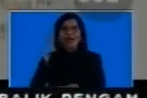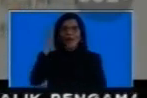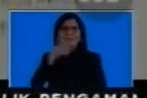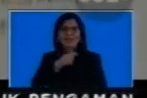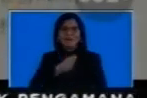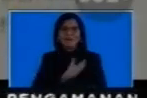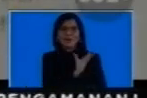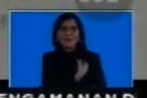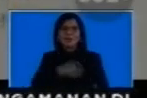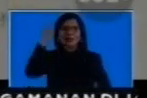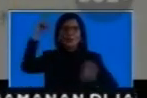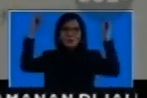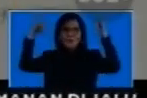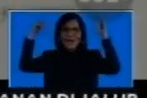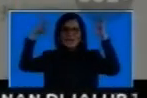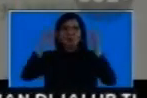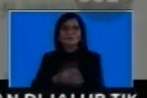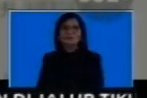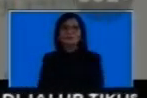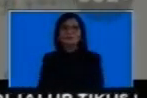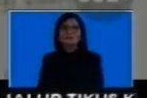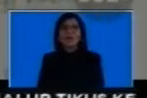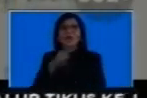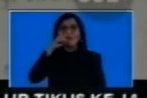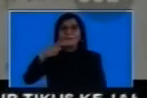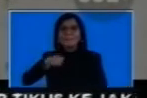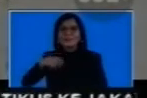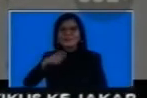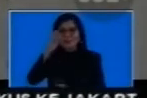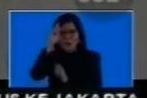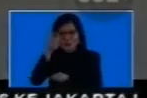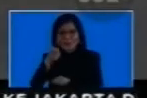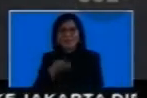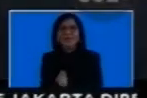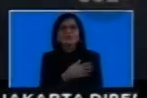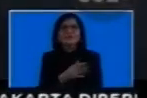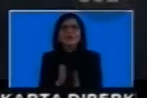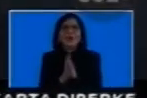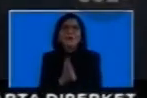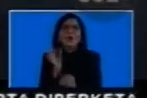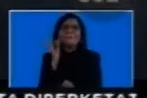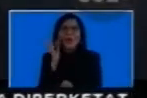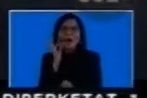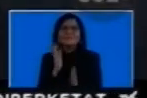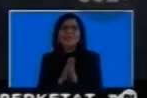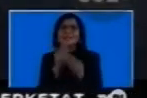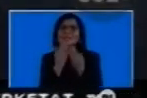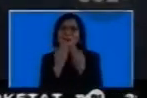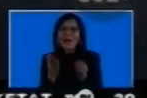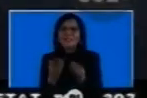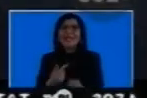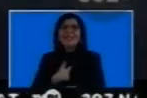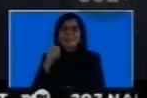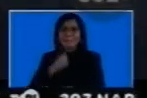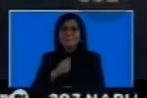Assalamualaikum warahmatullahi wabarakatuh. Bapak Menteri yang saya hormati, sebelumnya saya minta maaf dan berterima kasih karena saya